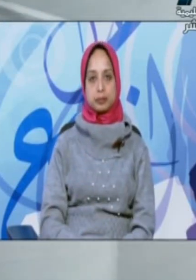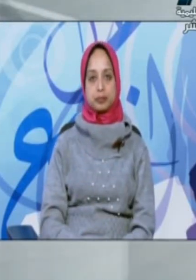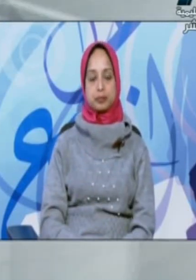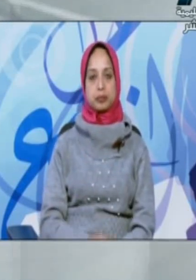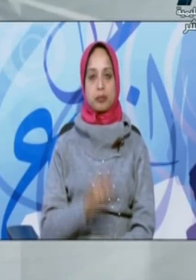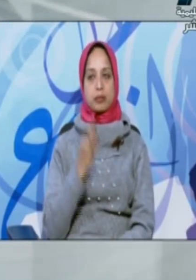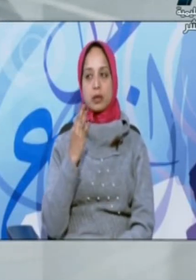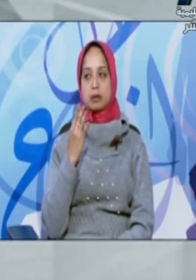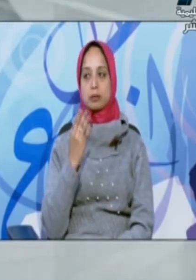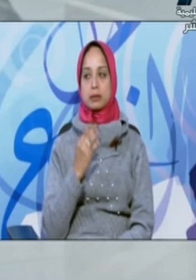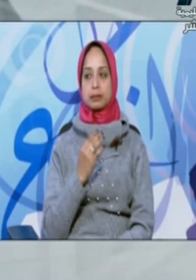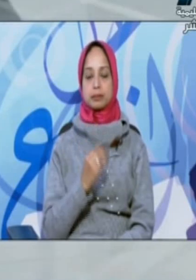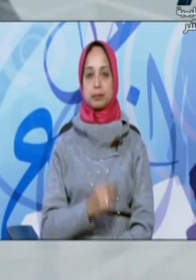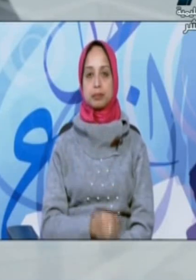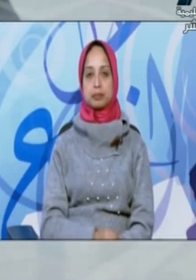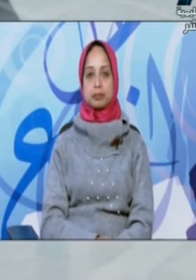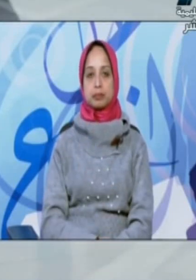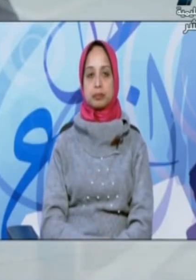اربعة،